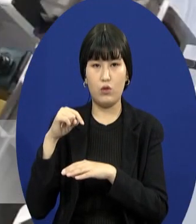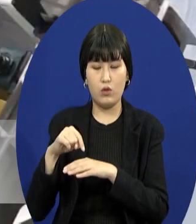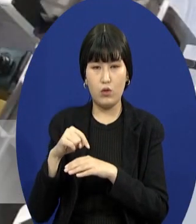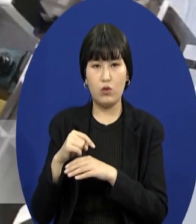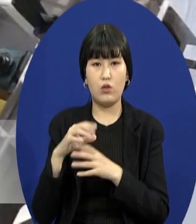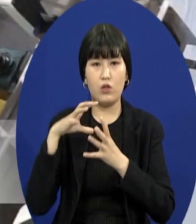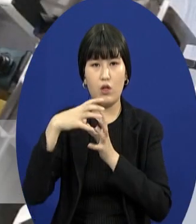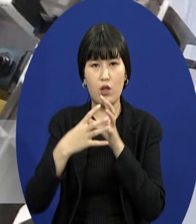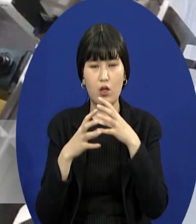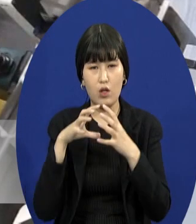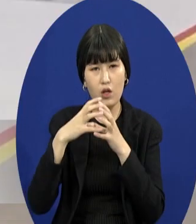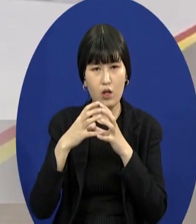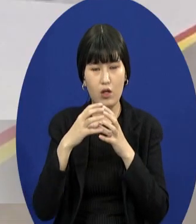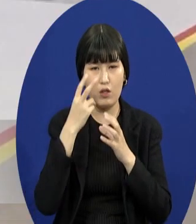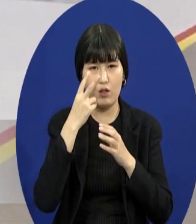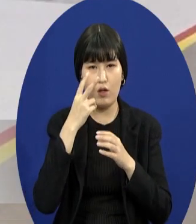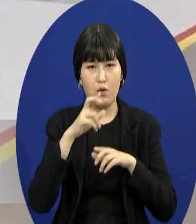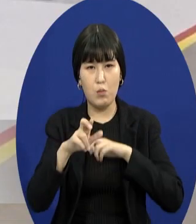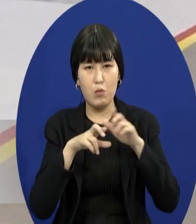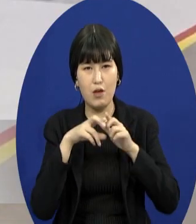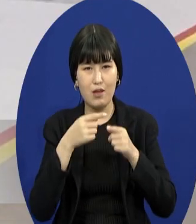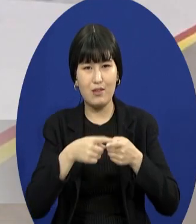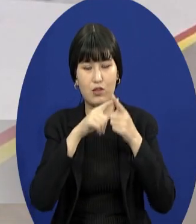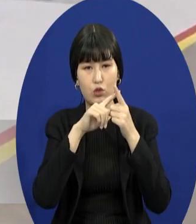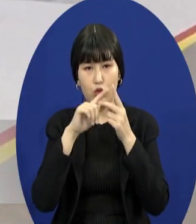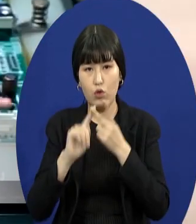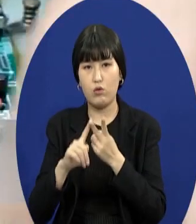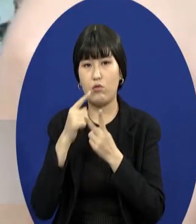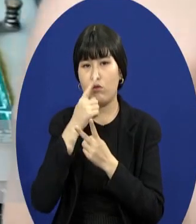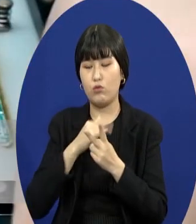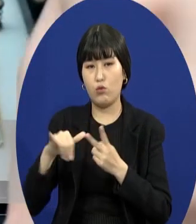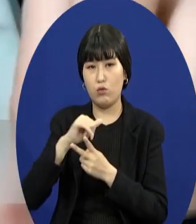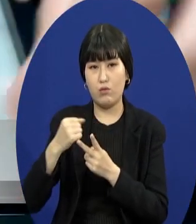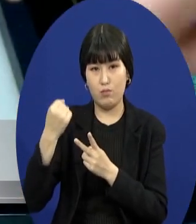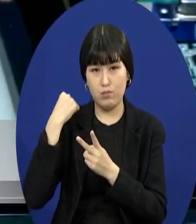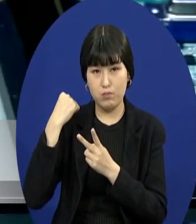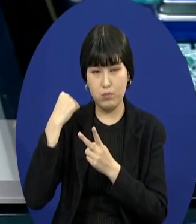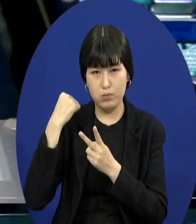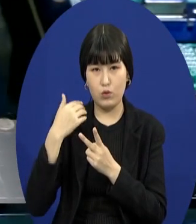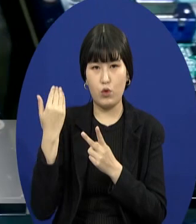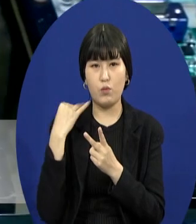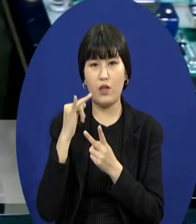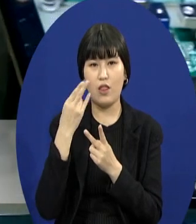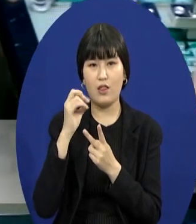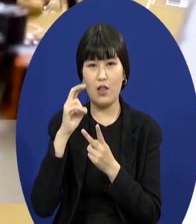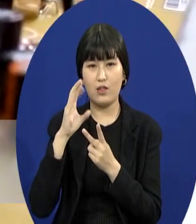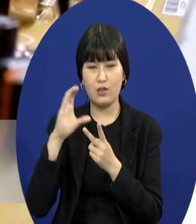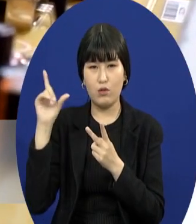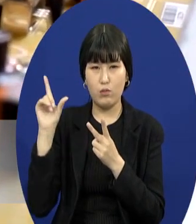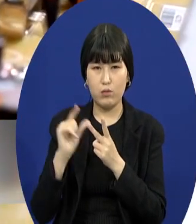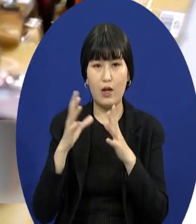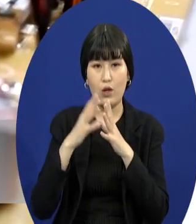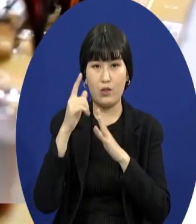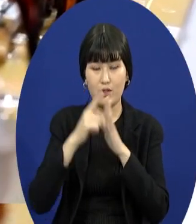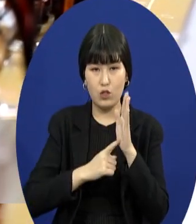Дэлхийн 2 дахь том эдийн засаг үйлдвэрлэл худалдааны гол тоглогч манай өмнөд төршийн аж үйлдвэрийн салбарын индекс буурч 10 дугаар сард